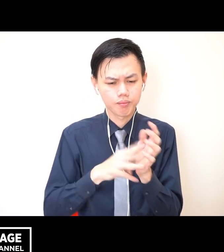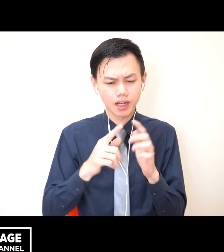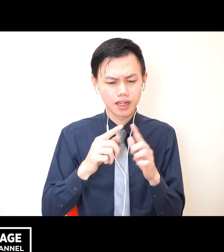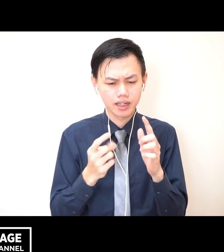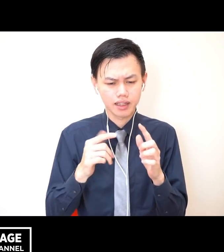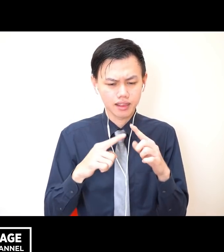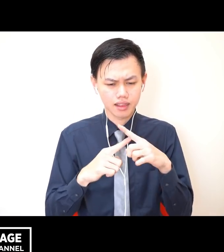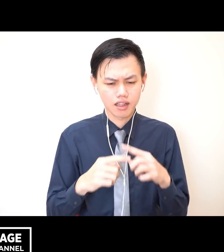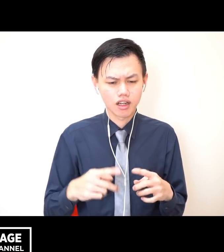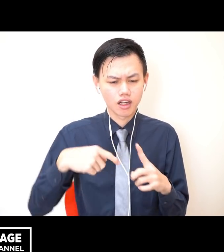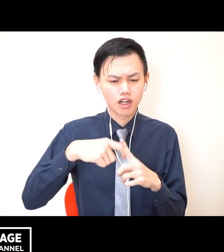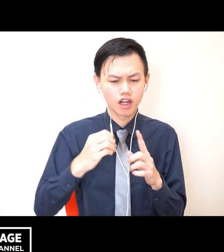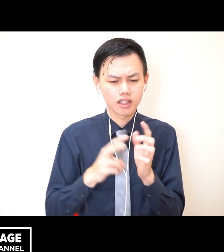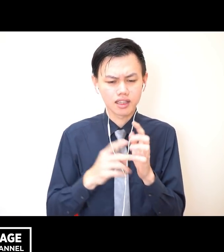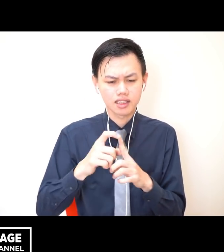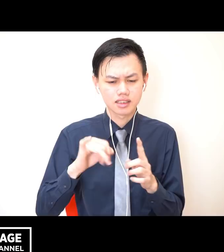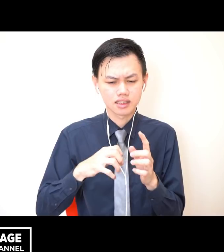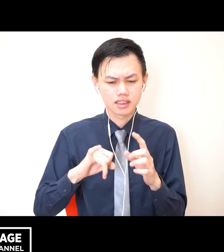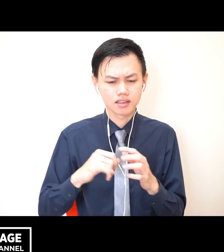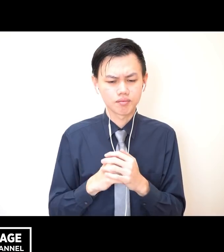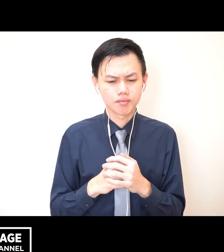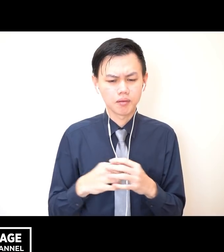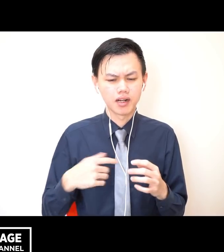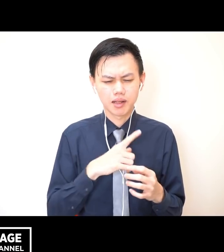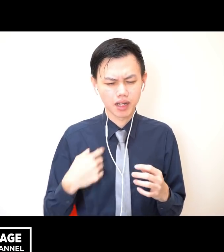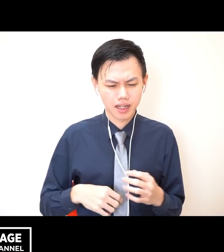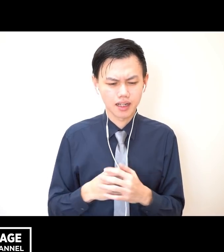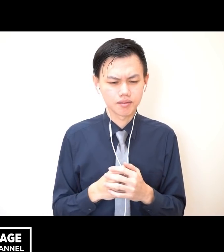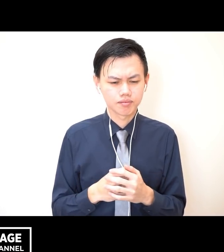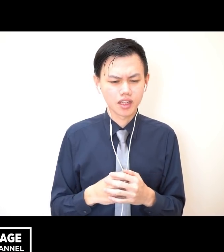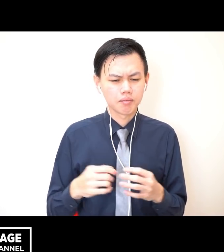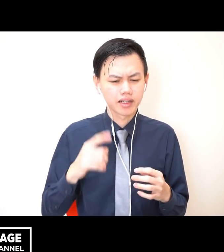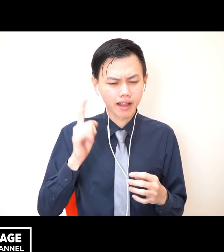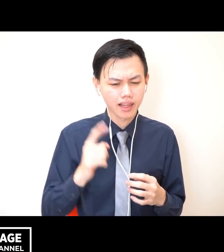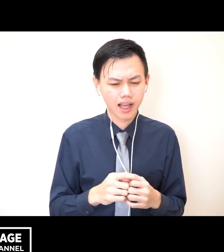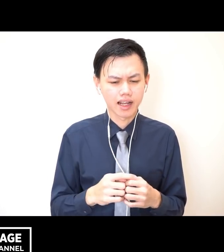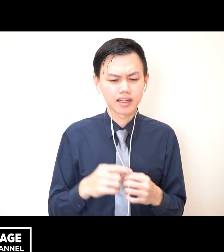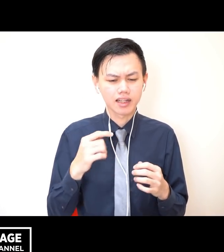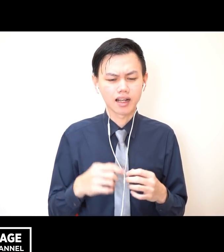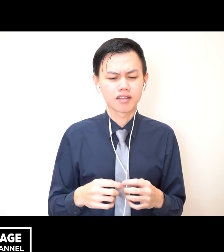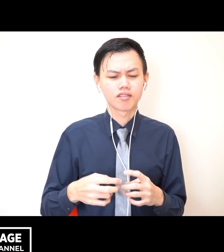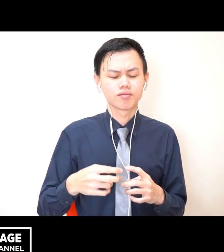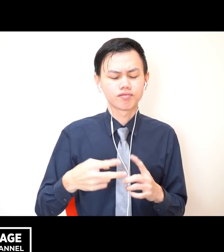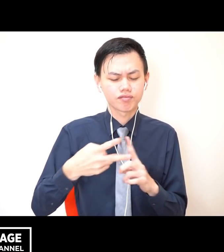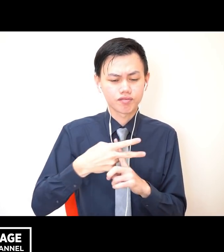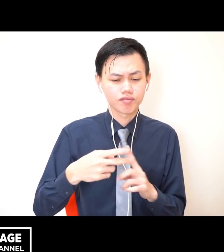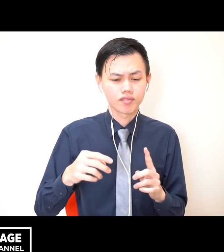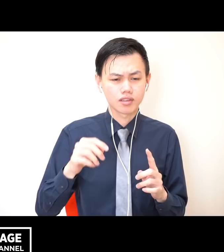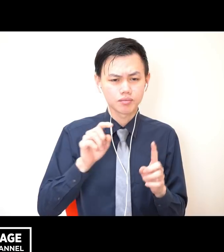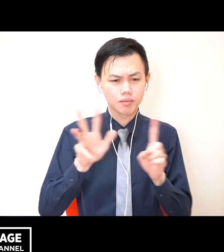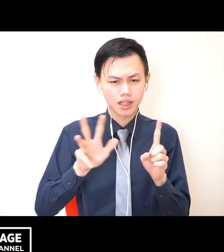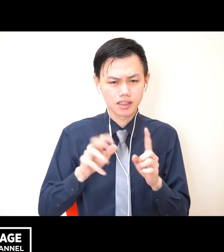positif dengan COVID-19. Dia dimulai dengan tidak mempunyai selera makan dan dia mengalami kesulitan